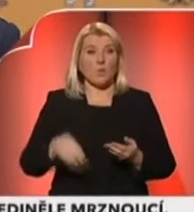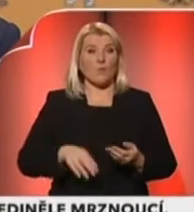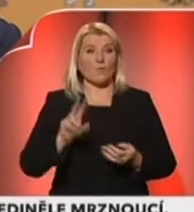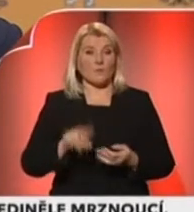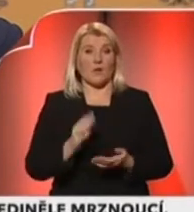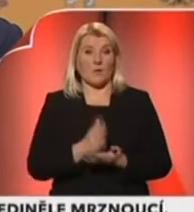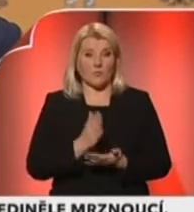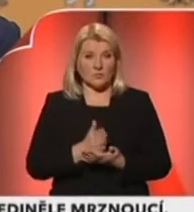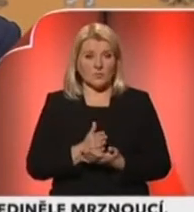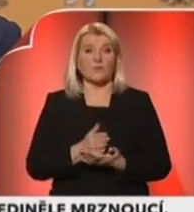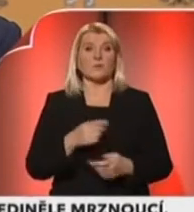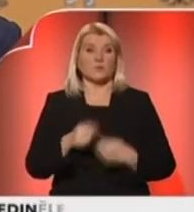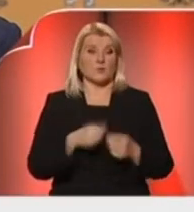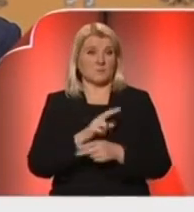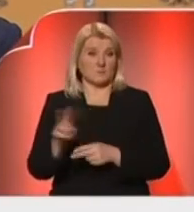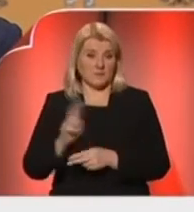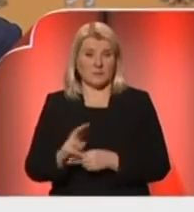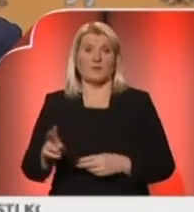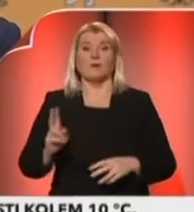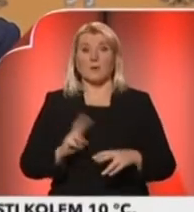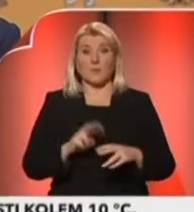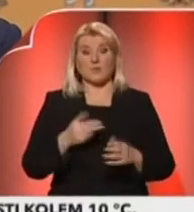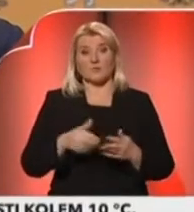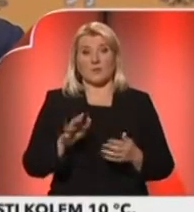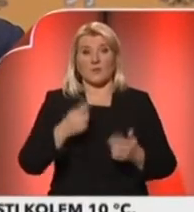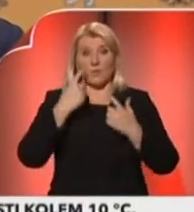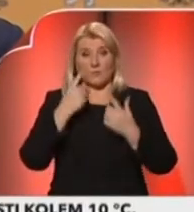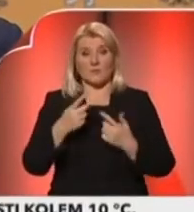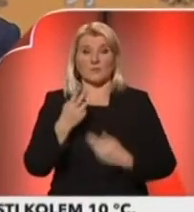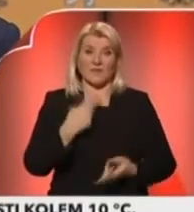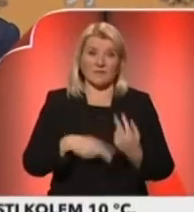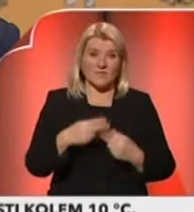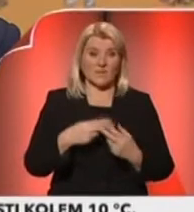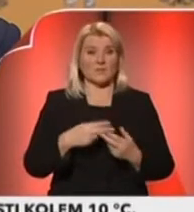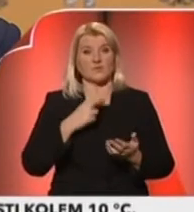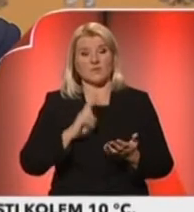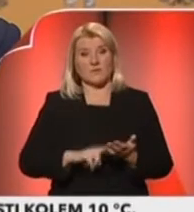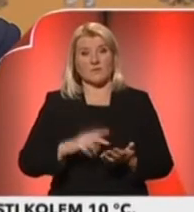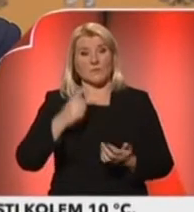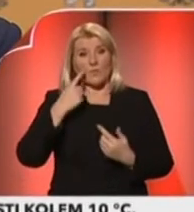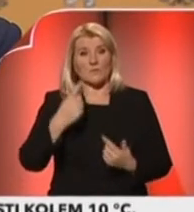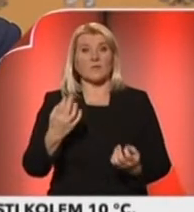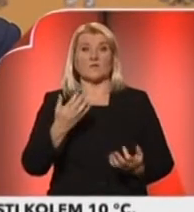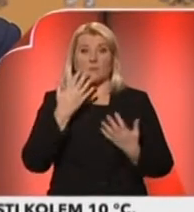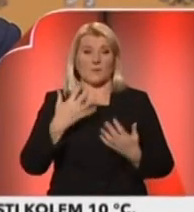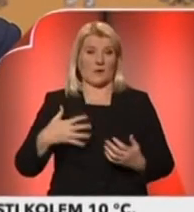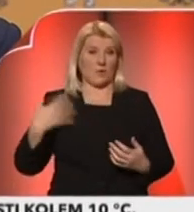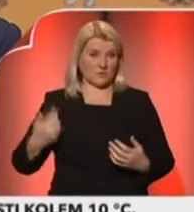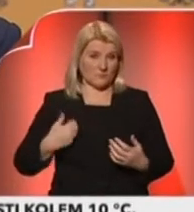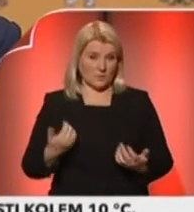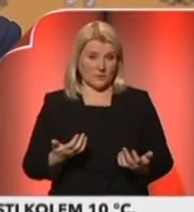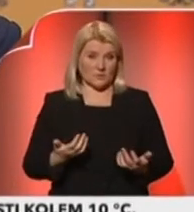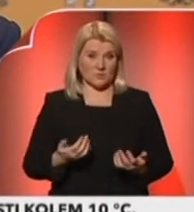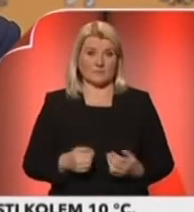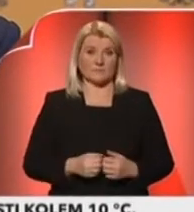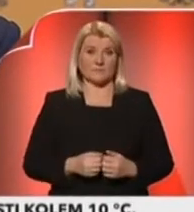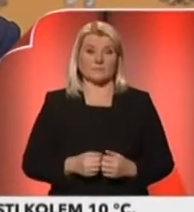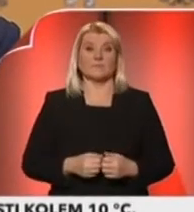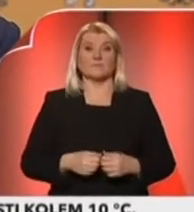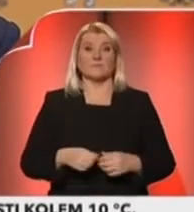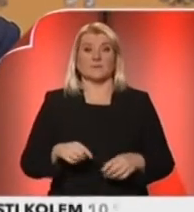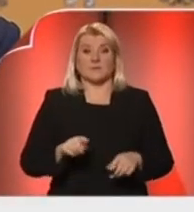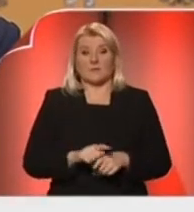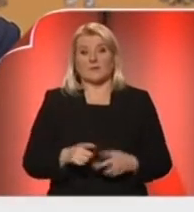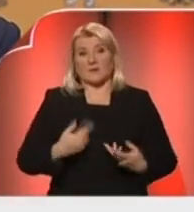jsou rozdělené. No a poté uvidíme někdy květen, červen, jak vypadá hospodaření, podle mého názoru, a